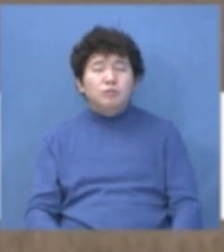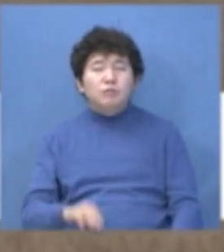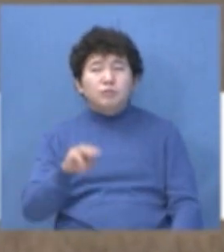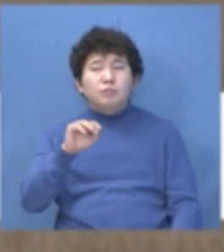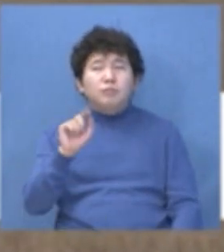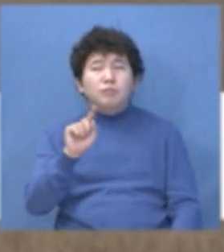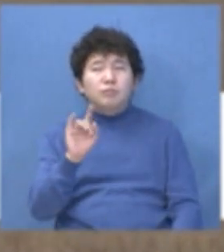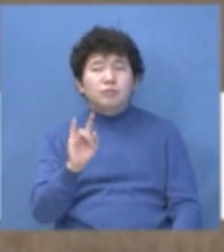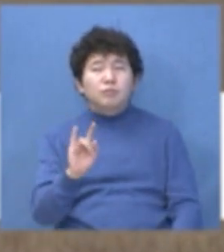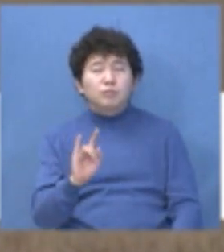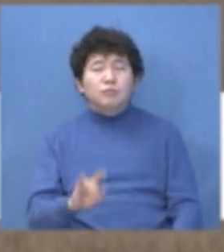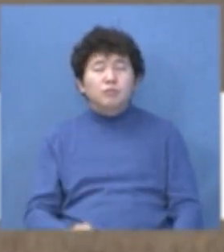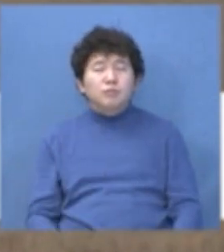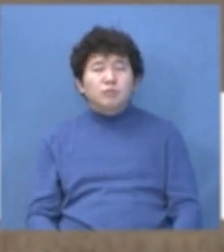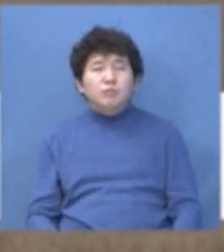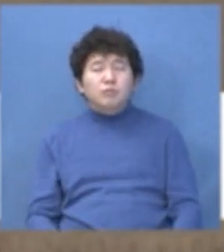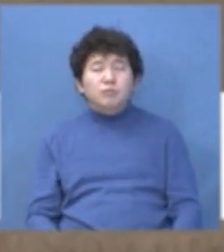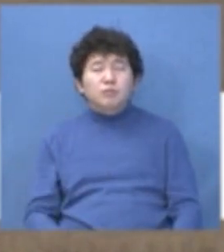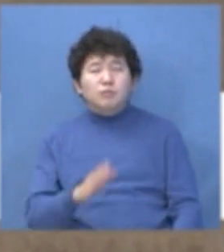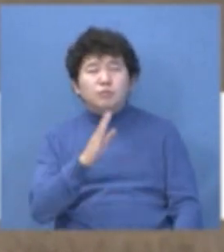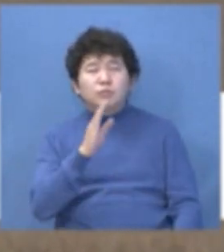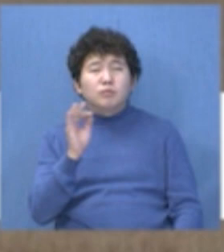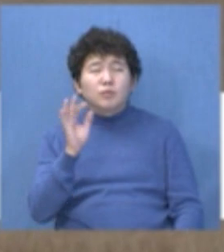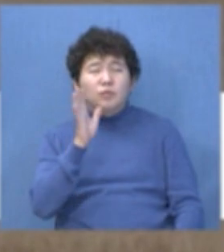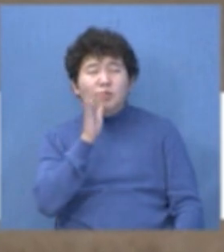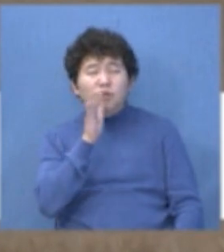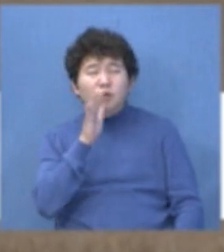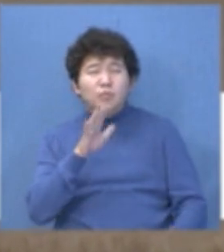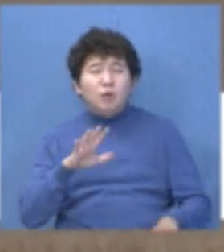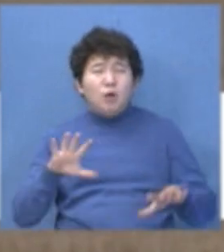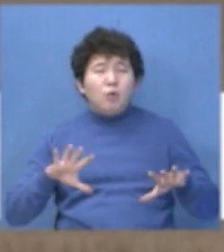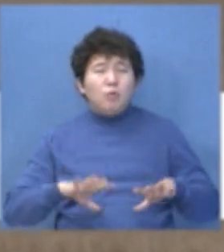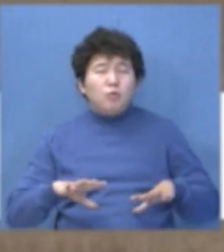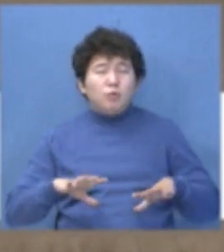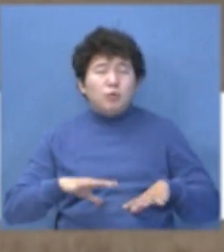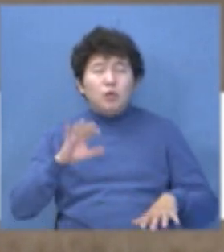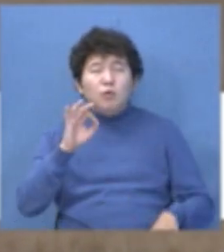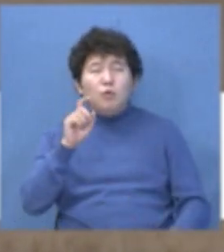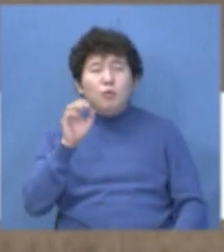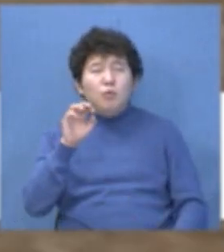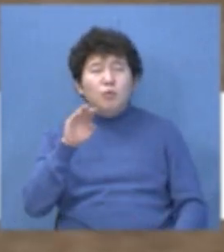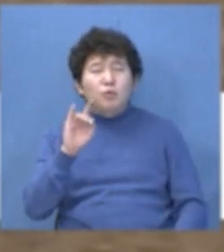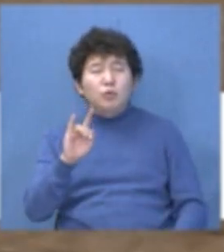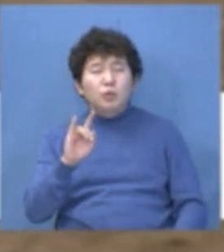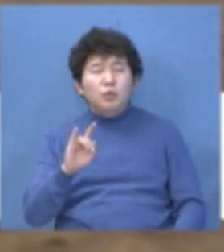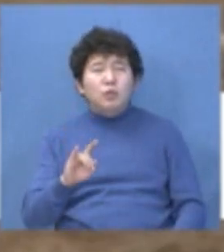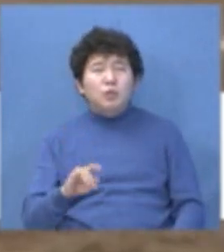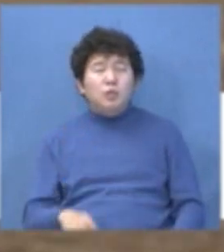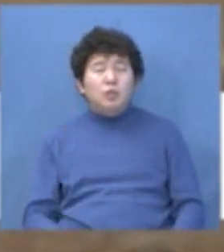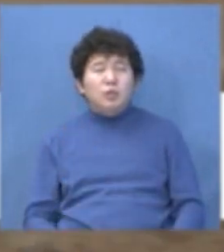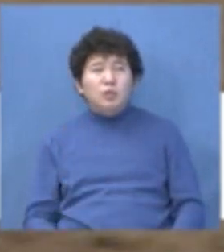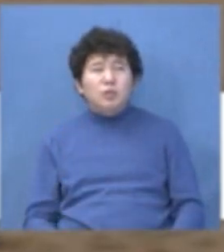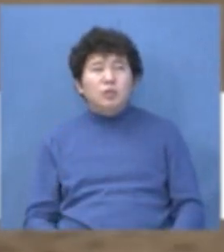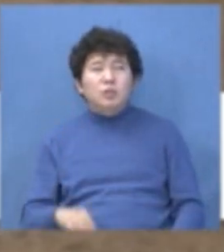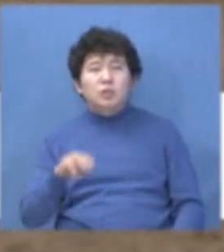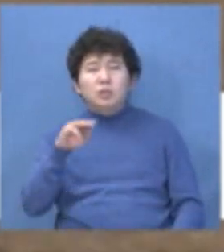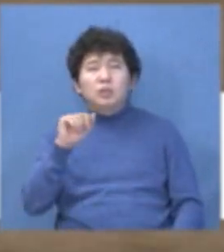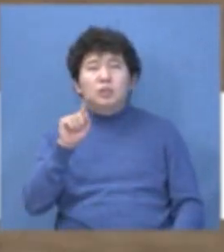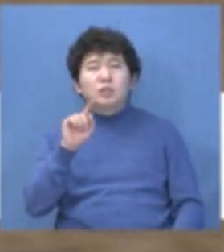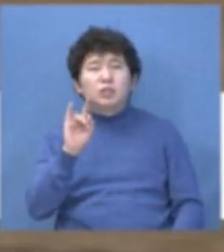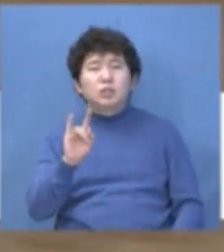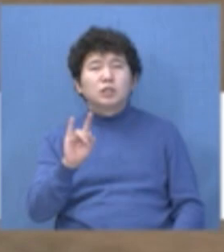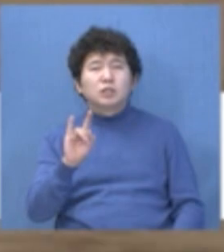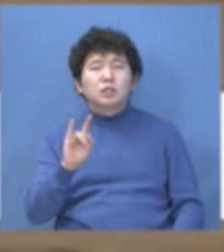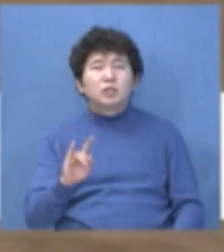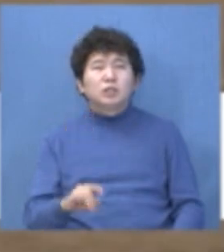прекрасно проявляют себя в основном во время конной охоты в открытой степной и пустынной местности. Для владельцев тазы их разведение